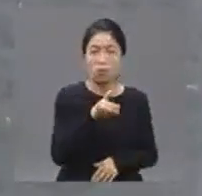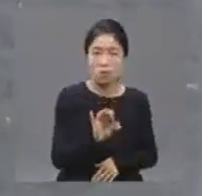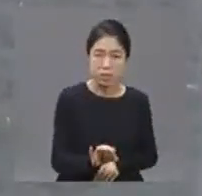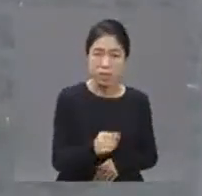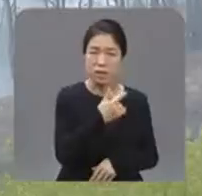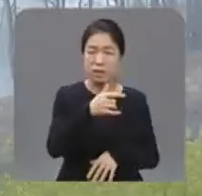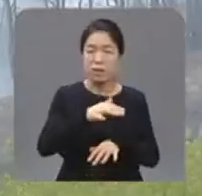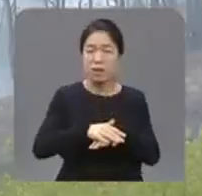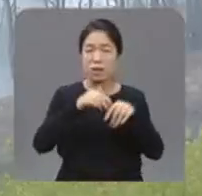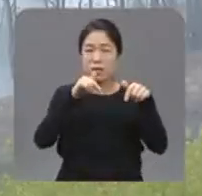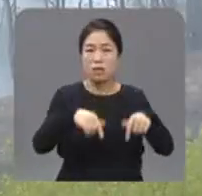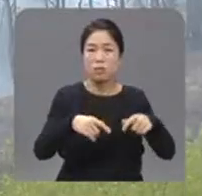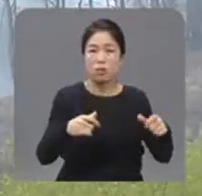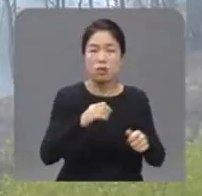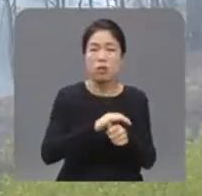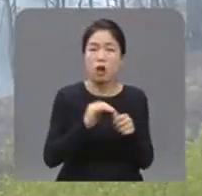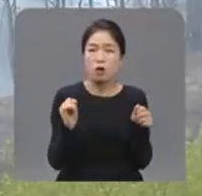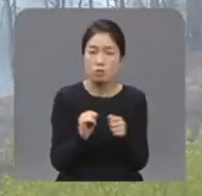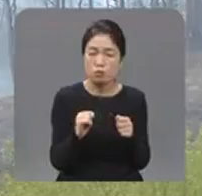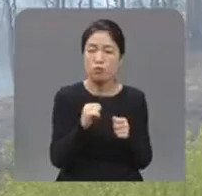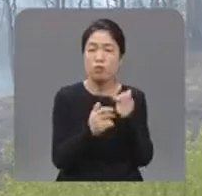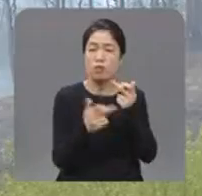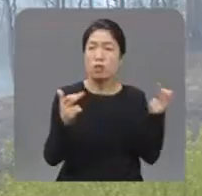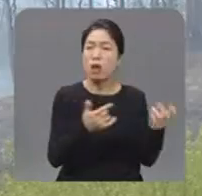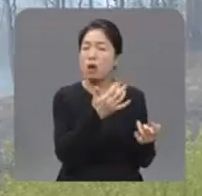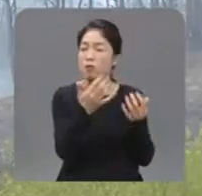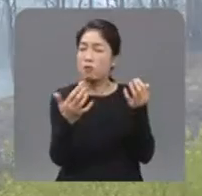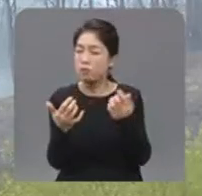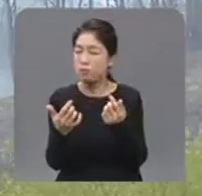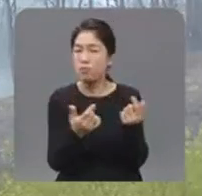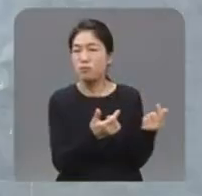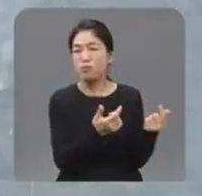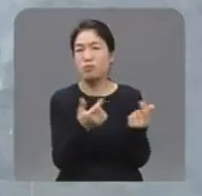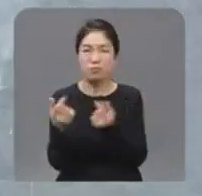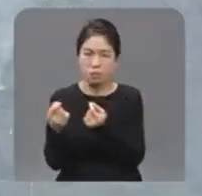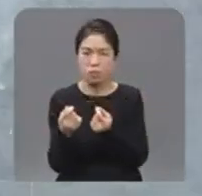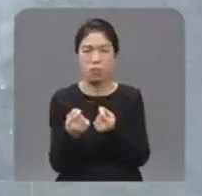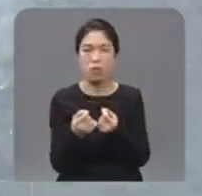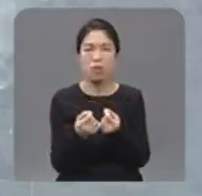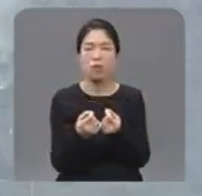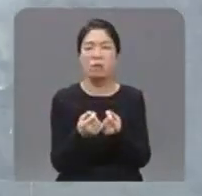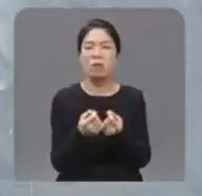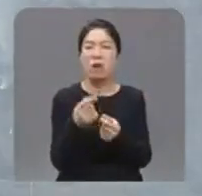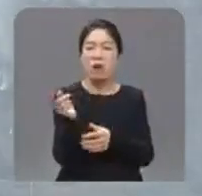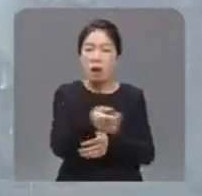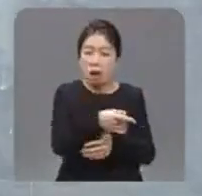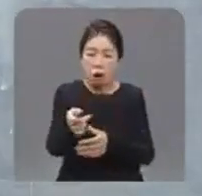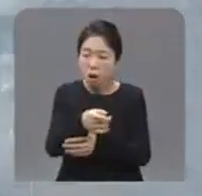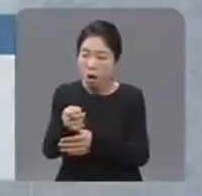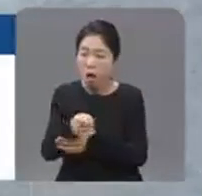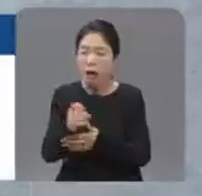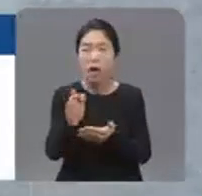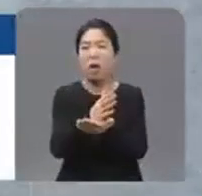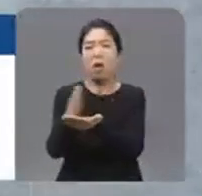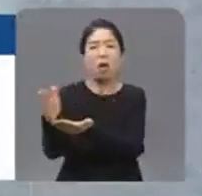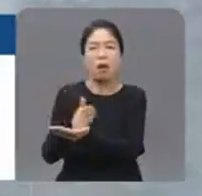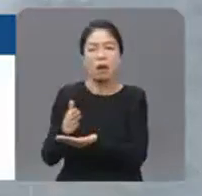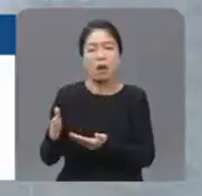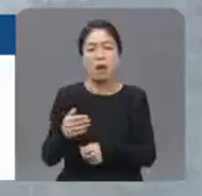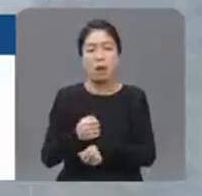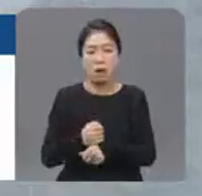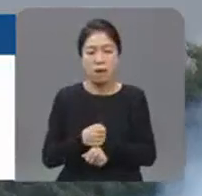대전 서구 지역, 경북 영주 등지에서 난 산불도 산림당국의 진화 역량을 분산시켰습니다. 산불 진화는